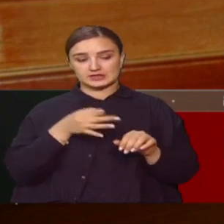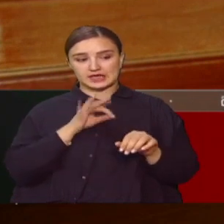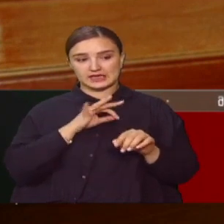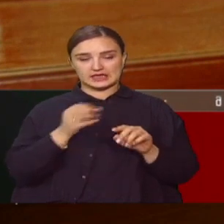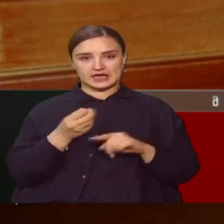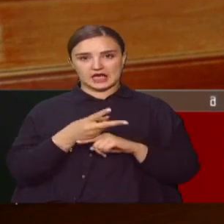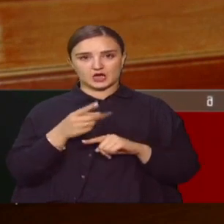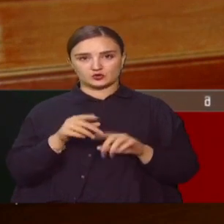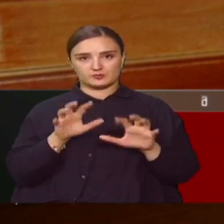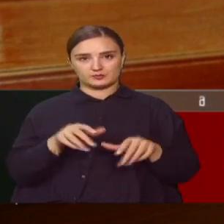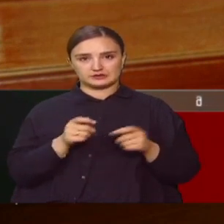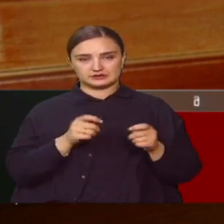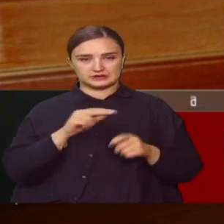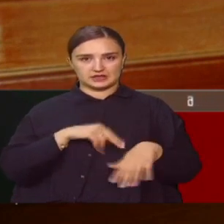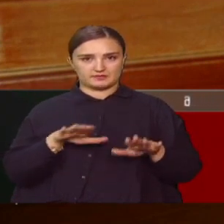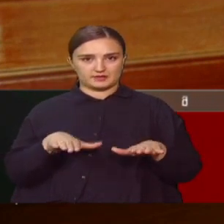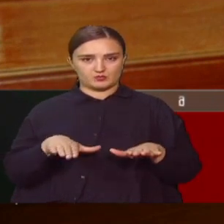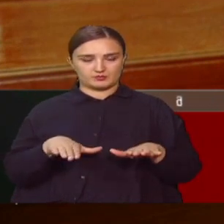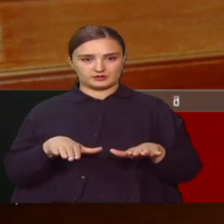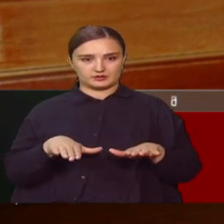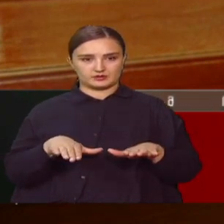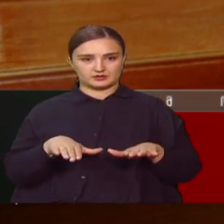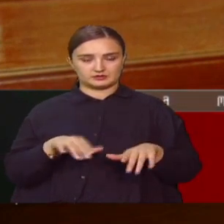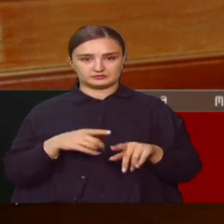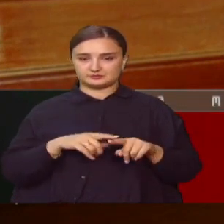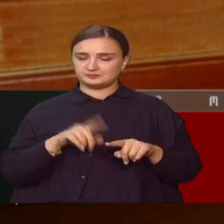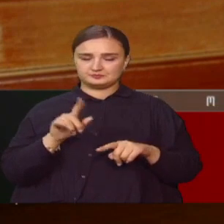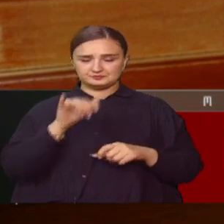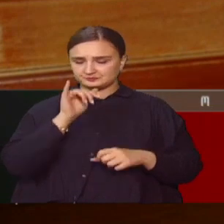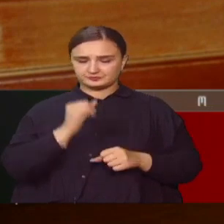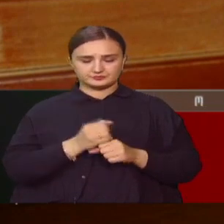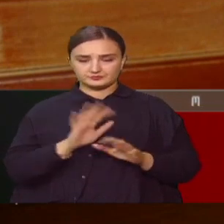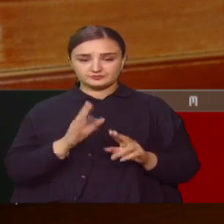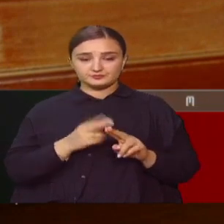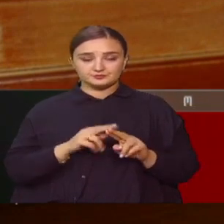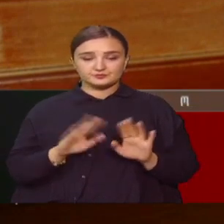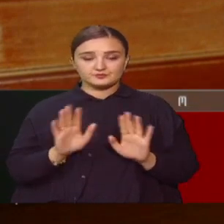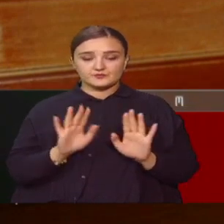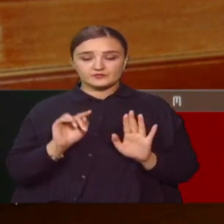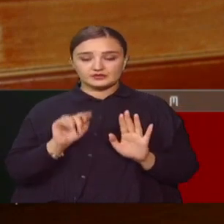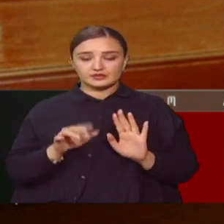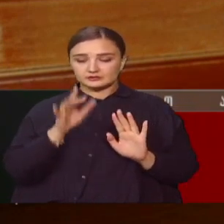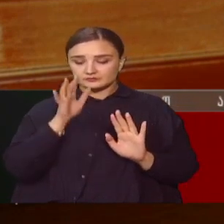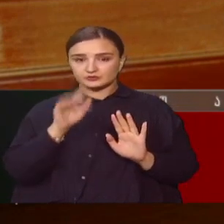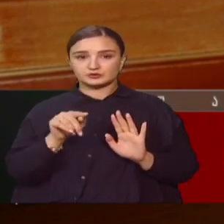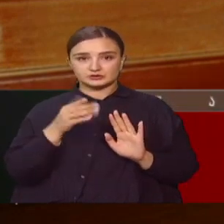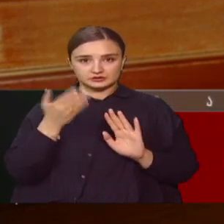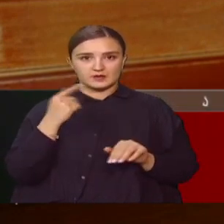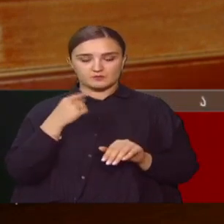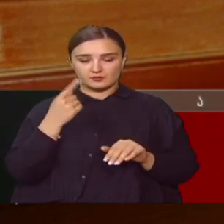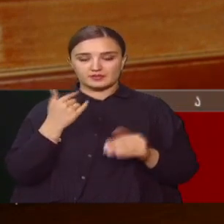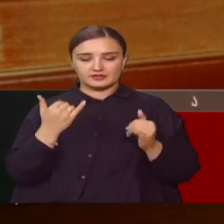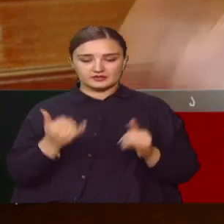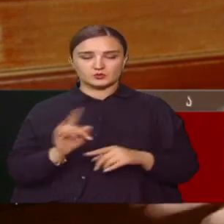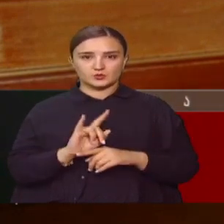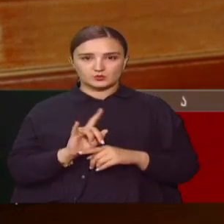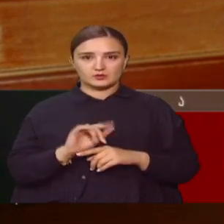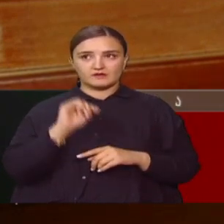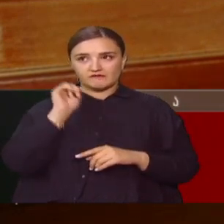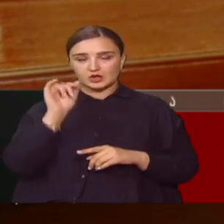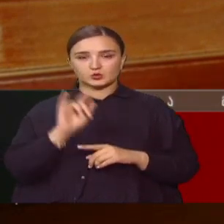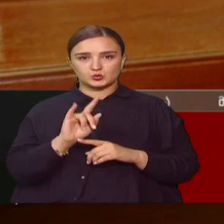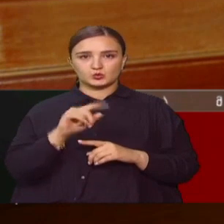gagdom, președinte, stanam de bobida. Magram arafer sarizaven, imitom ki ara mashinas tqvils itsaqte, dghesas tqvils itsaqte,